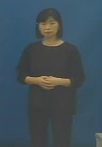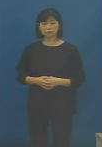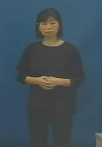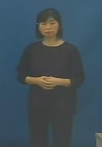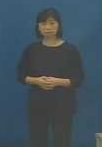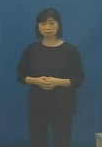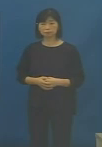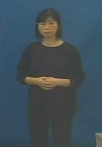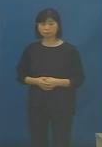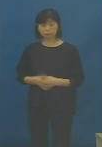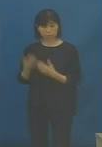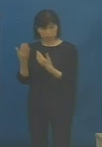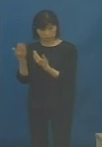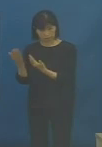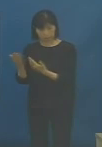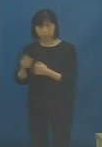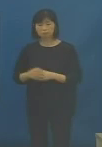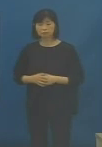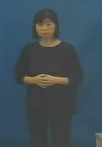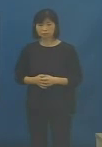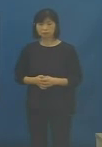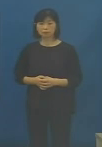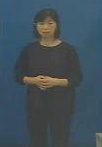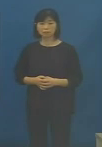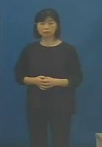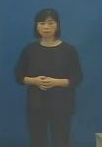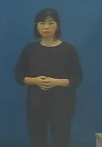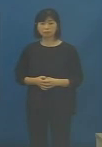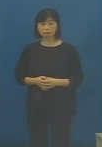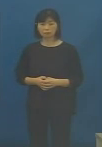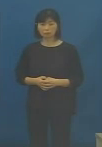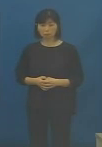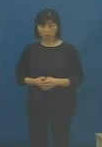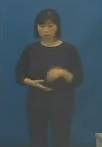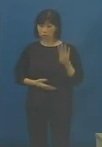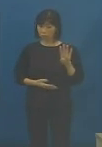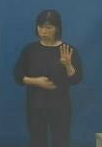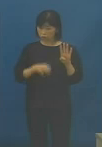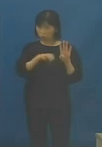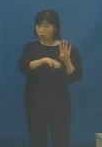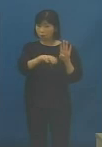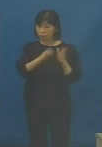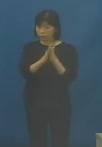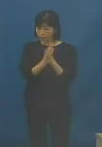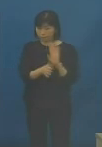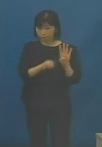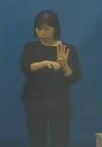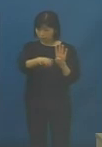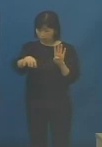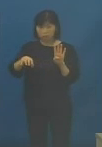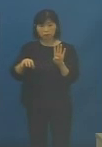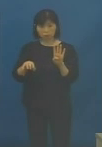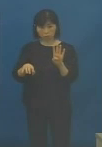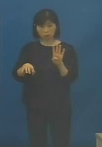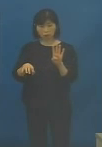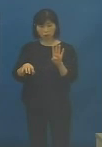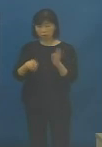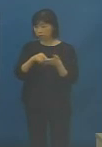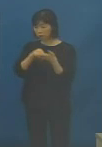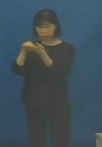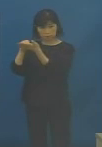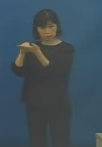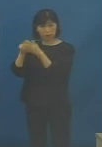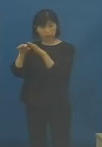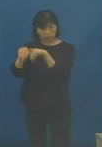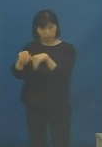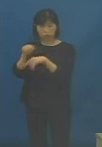あ、時事通信の竹原です。すみません、さっきの関連なんですけど、じゃあこの4件しか、まあ、てか申請4件が申請した